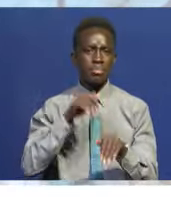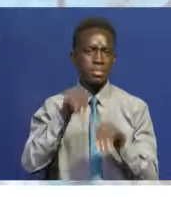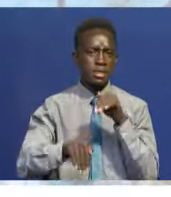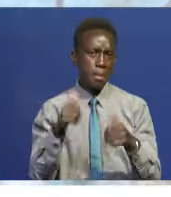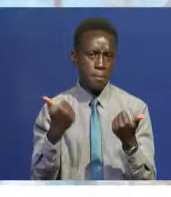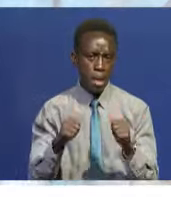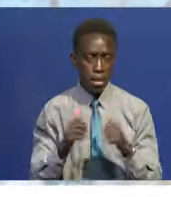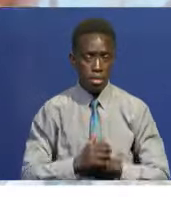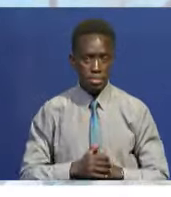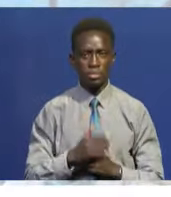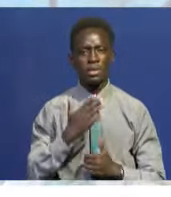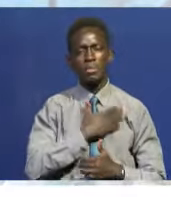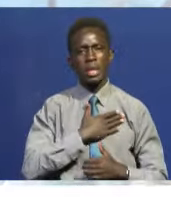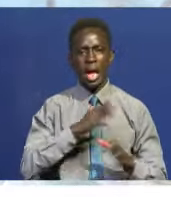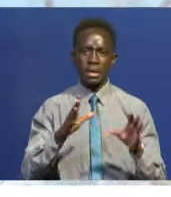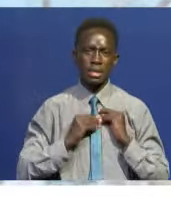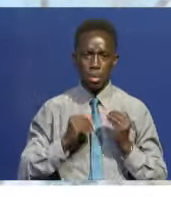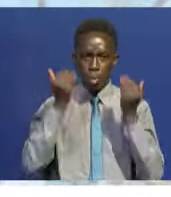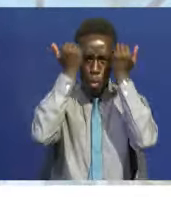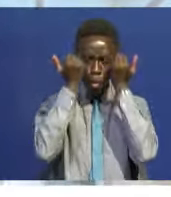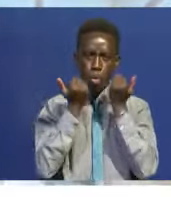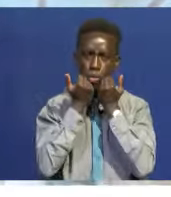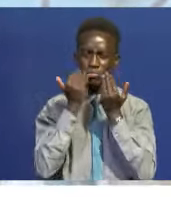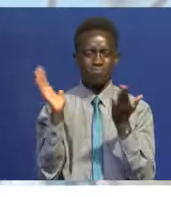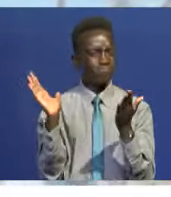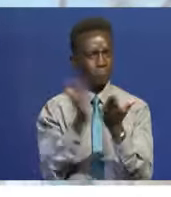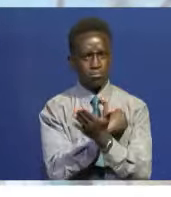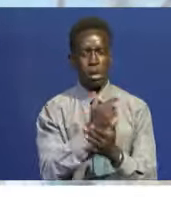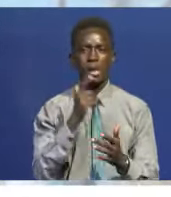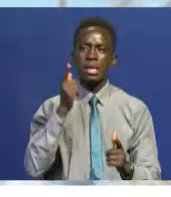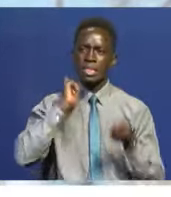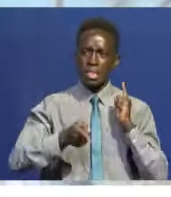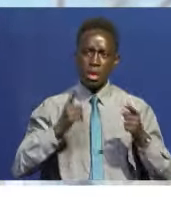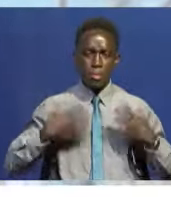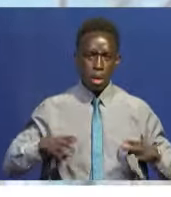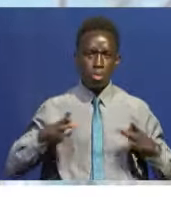Kubalianeni, mtoe kesi kotini, wanariadha wachague wale wanataka, kazi yao iendelee.